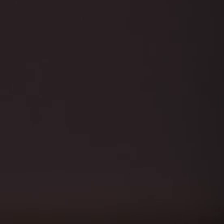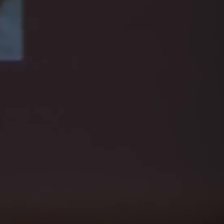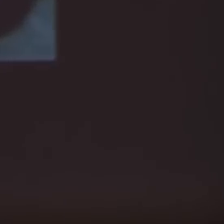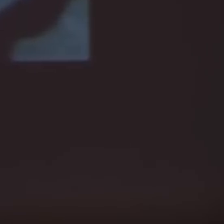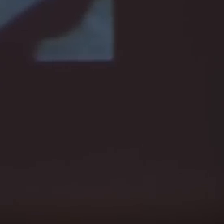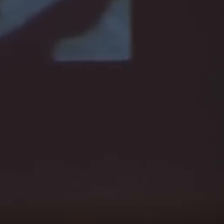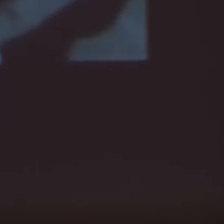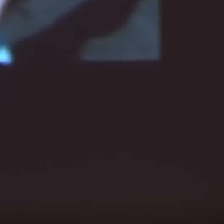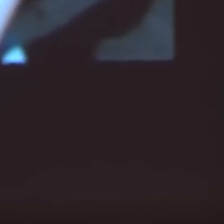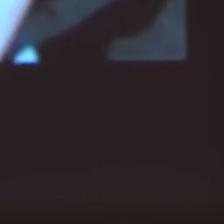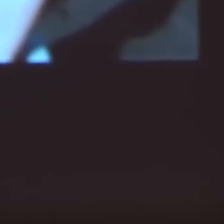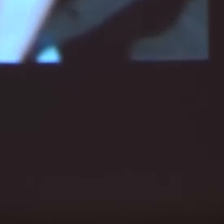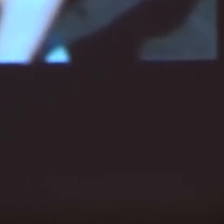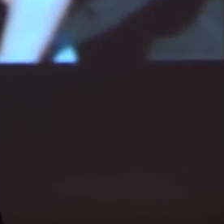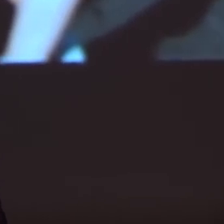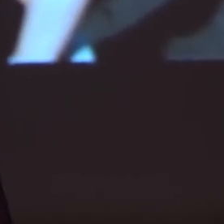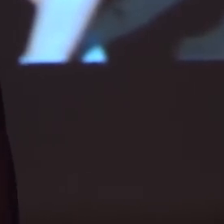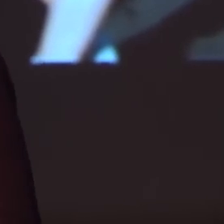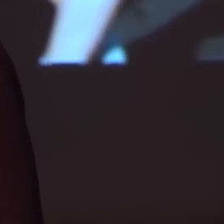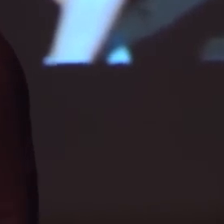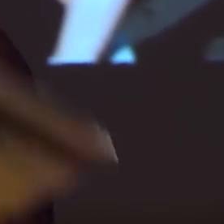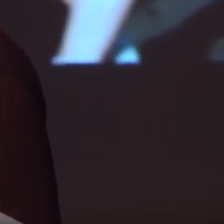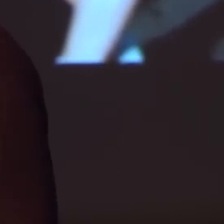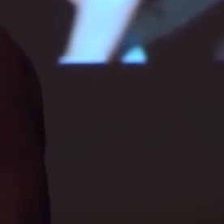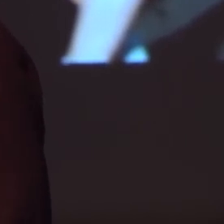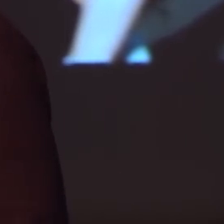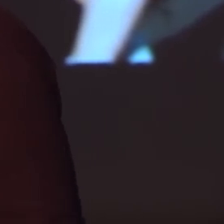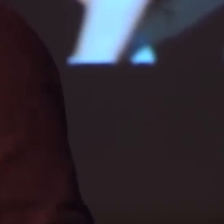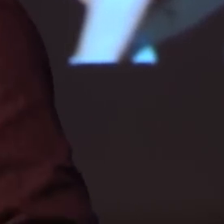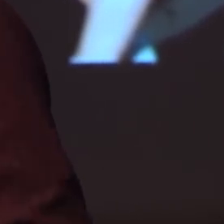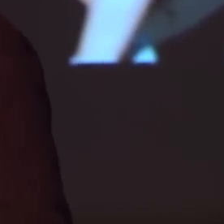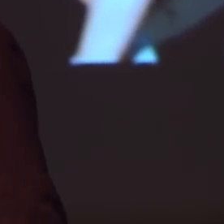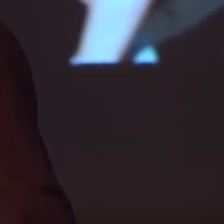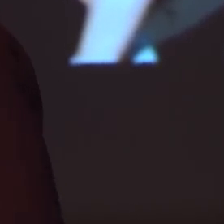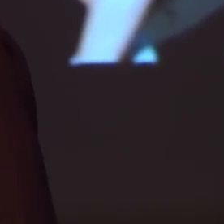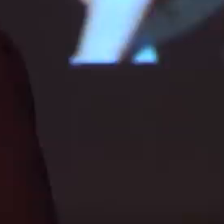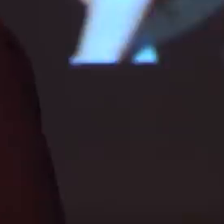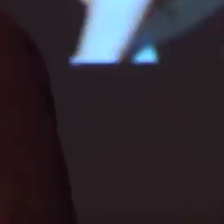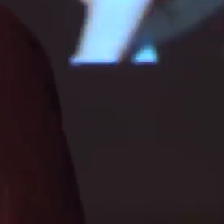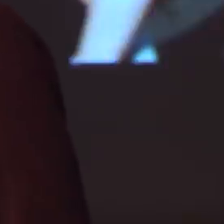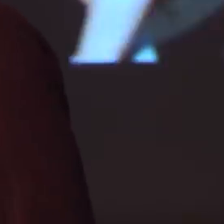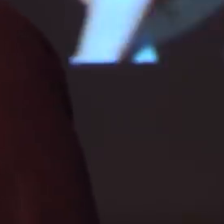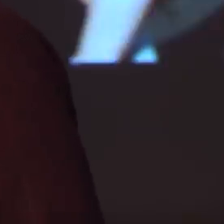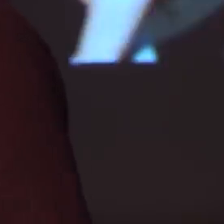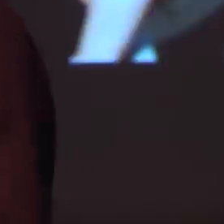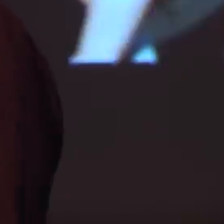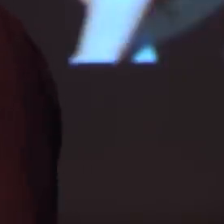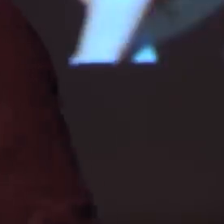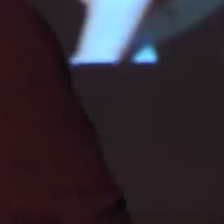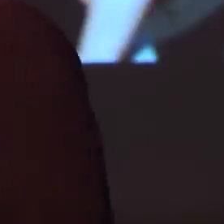dernière, j'avais pas bu, je vous assure, j'étais très calme, très sage comme d'habitude, et pourtant je vous ai annoncé le Café des